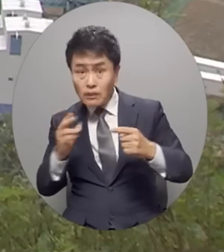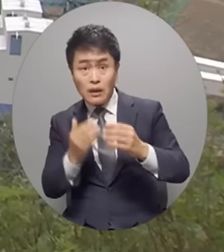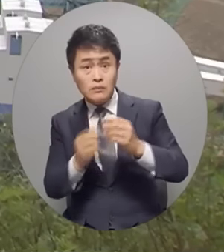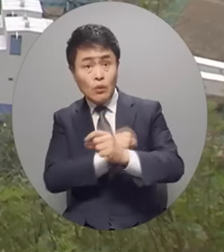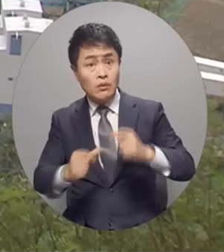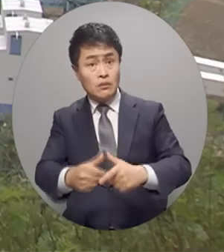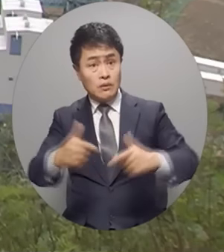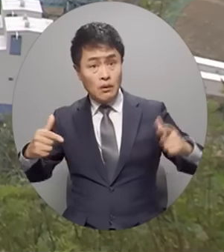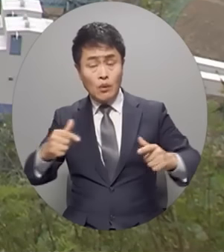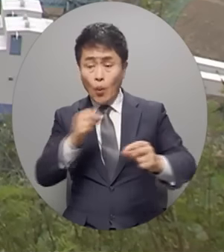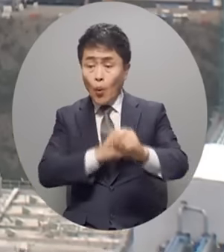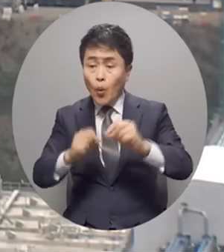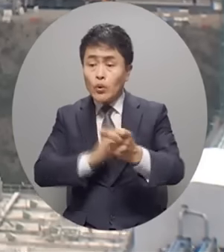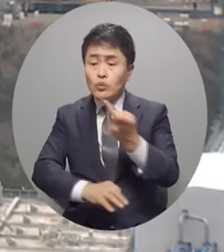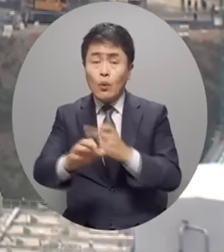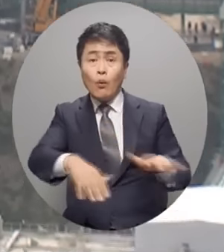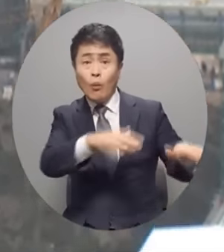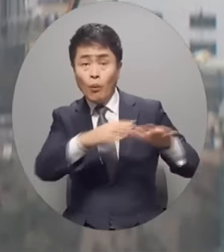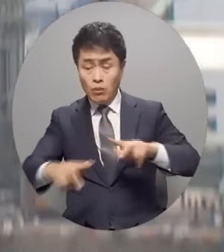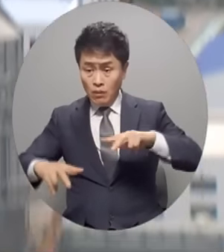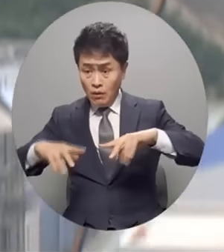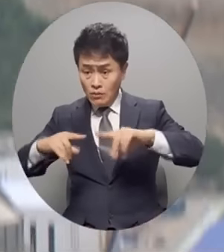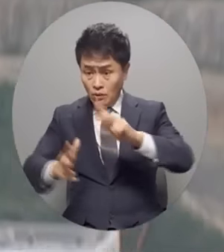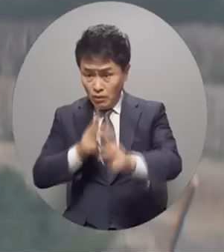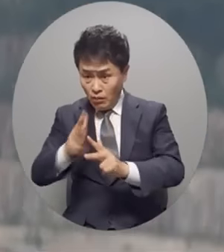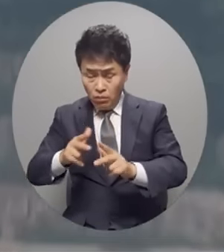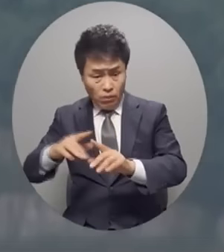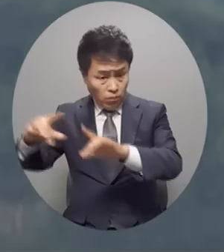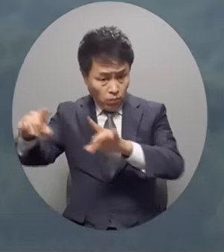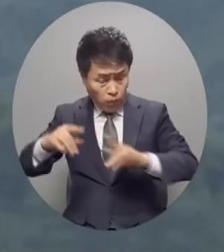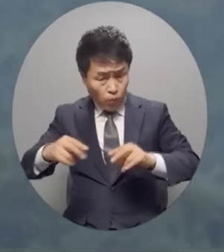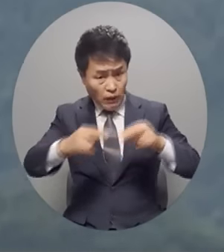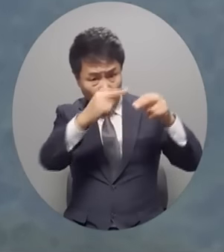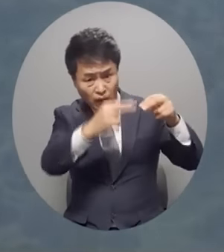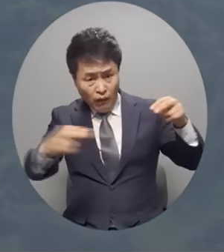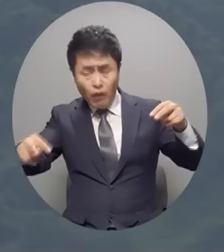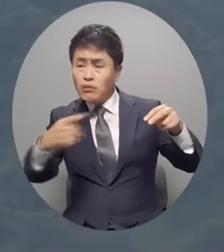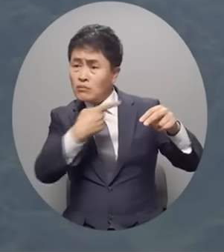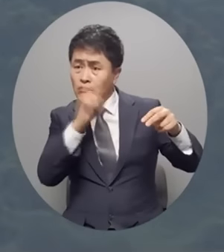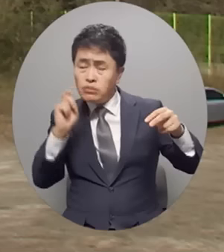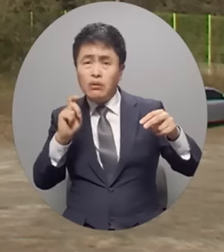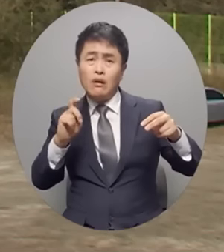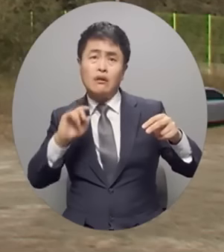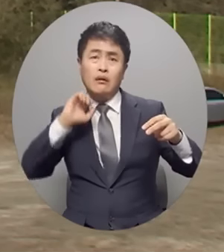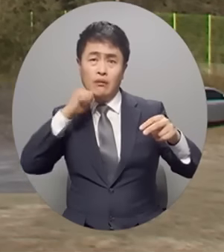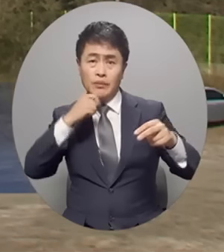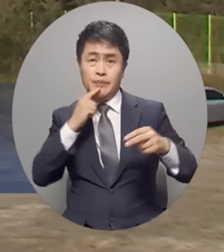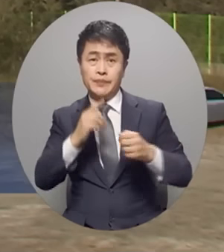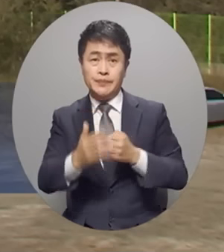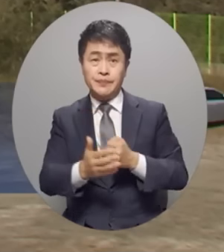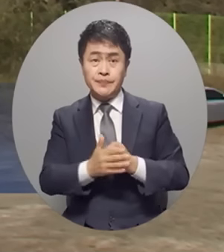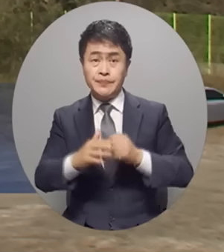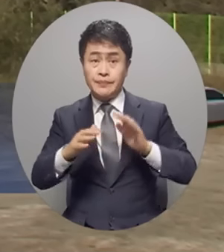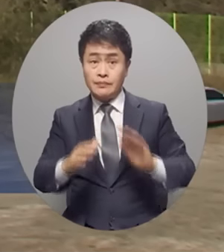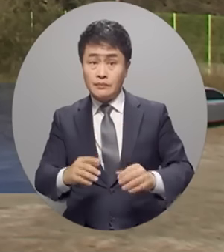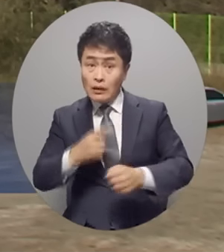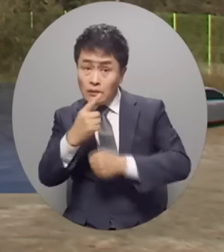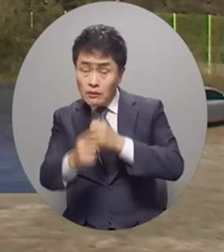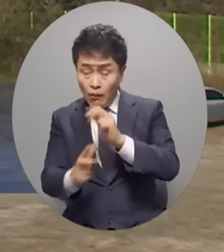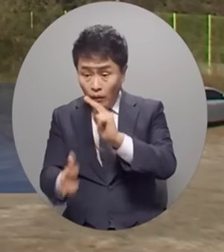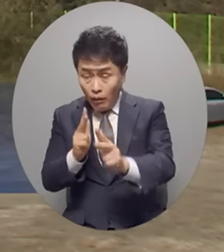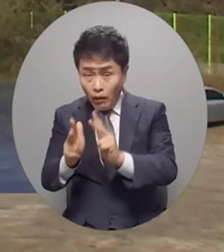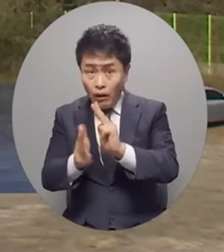오히려 동해안의 발전소는 전기를 보낼 선로가 부족해 가동률이 낮습니다. 연간 가동률